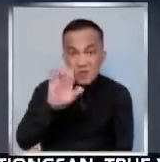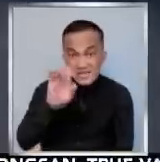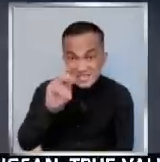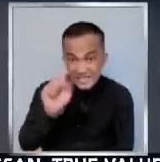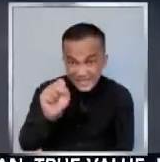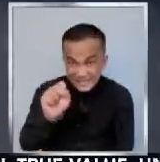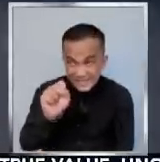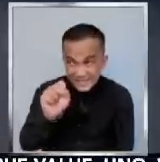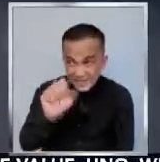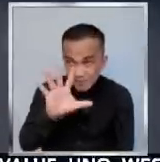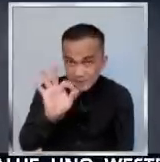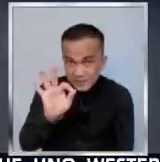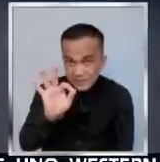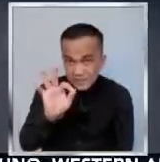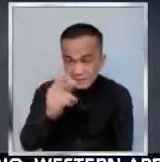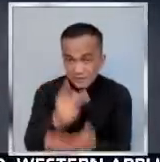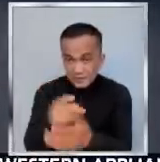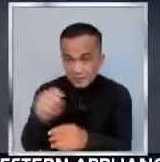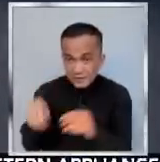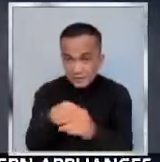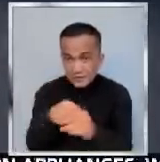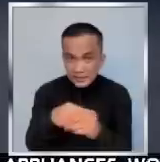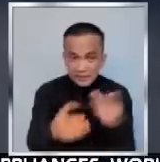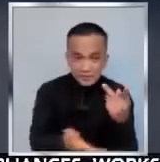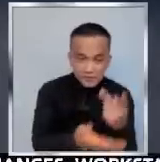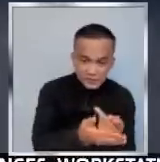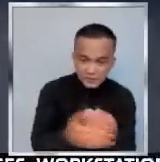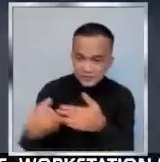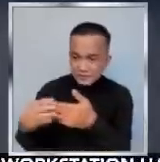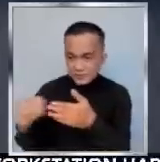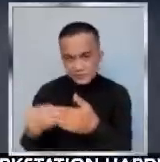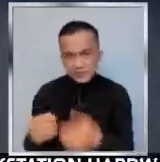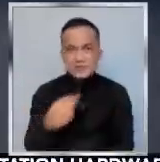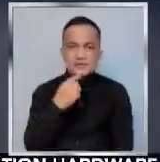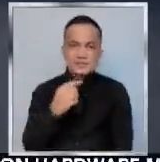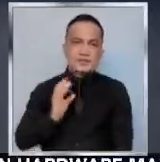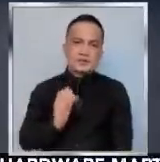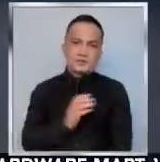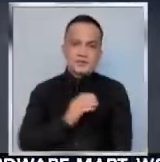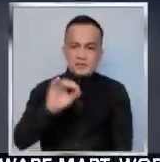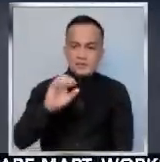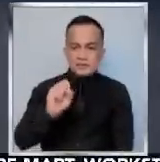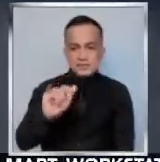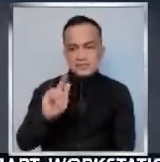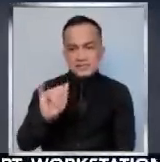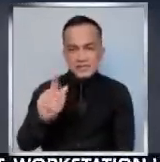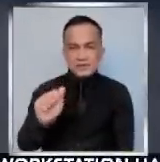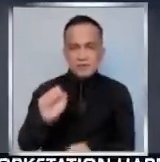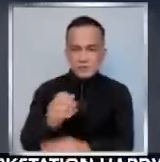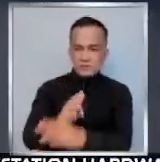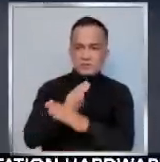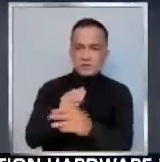pesos na po ang palitan ng piso kontra dolyar. Ayon kay Congressman Joey Salceda, pwede sanang mapigilan ang paghina ng piso,